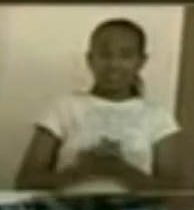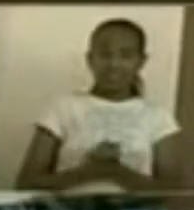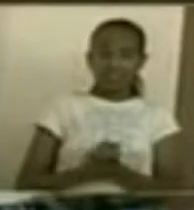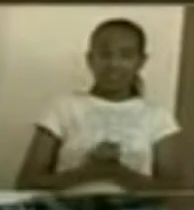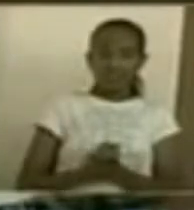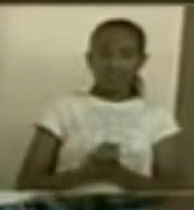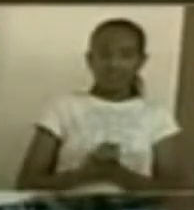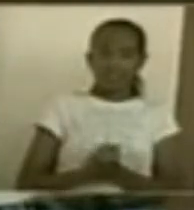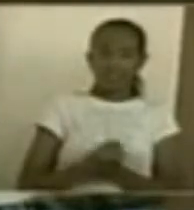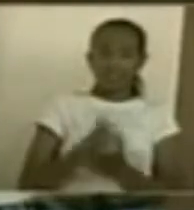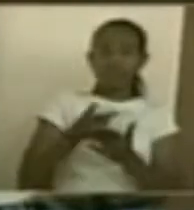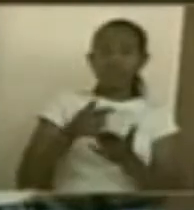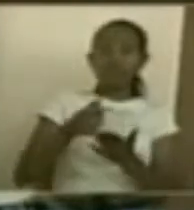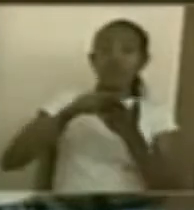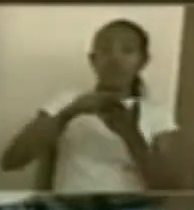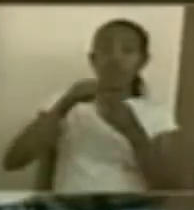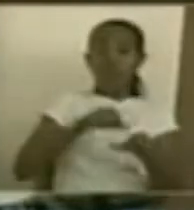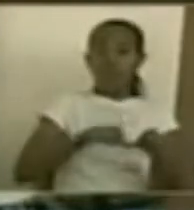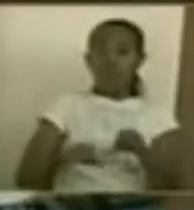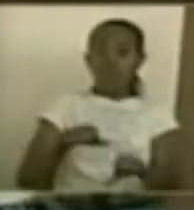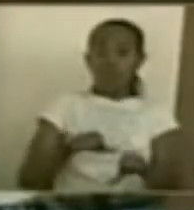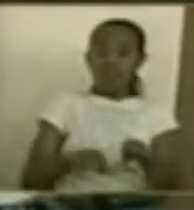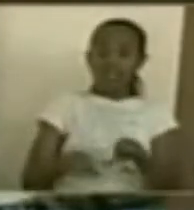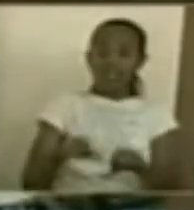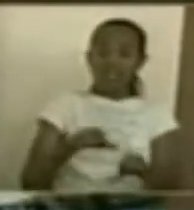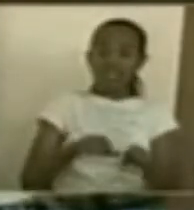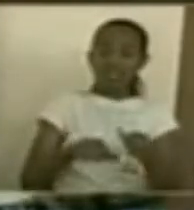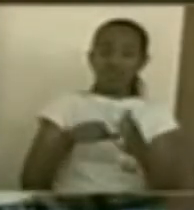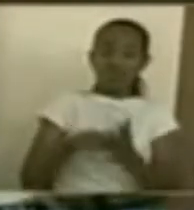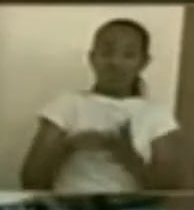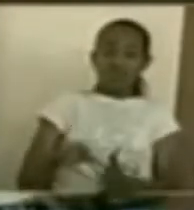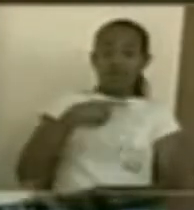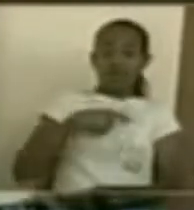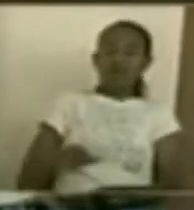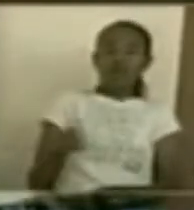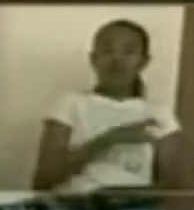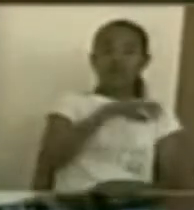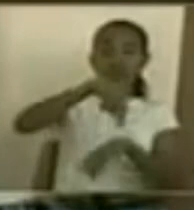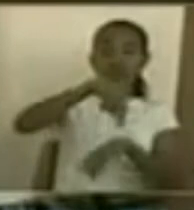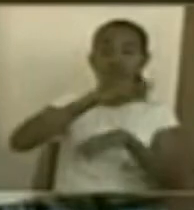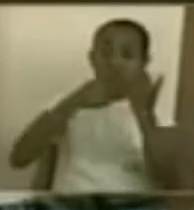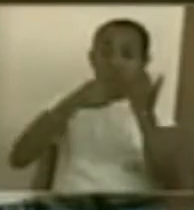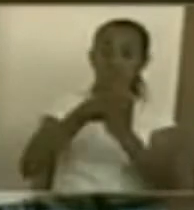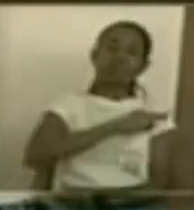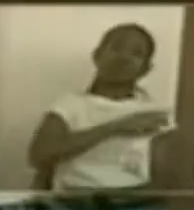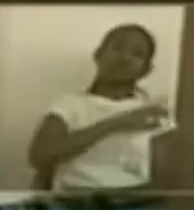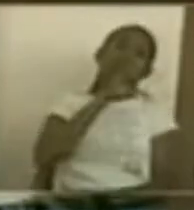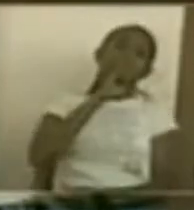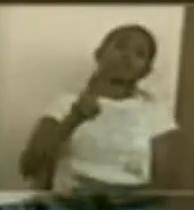ይህ ህዋስ የዚህ ህዋስ አባላት የነበሩት በሙሉ ሰለፊዎች ናቸው።